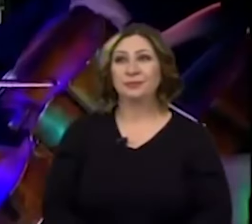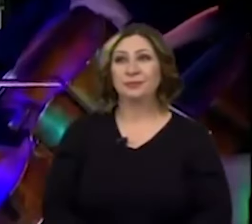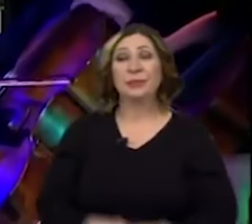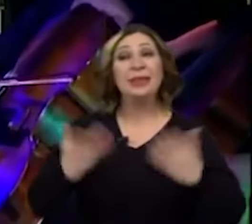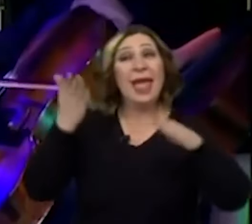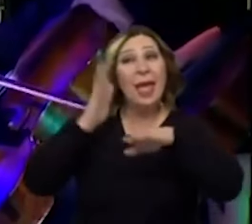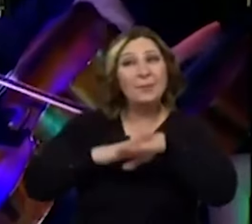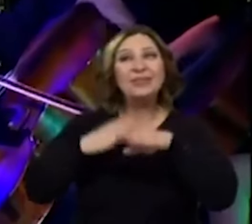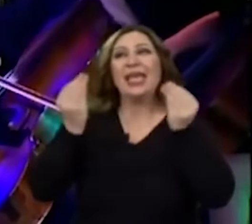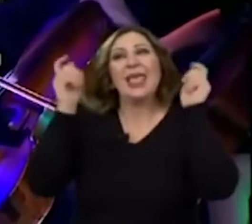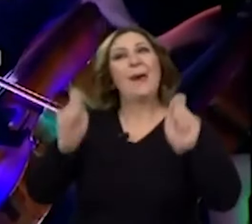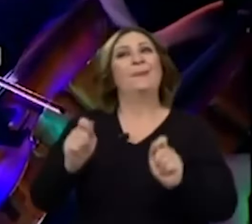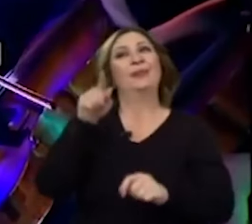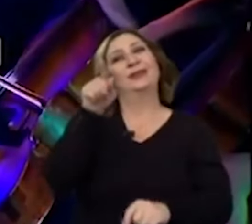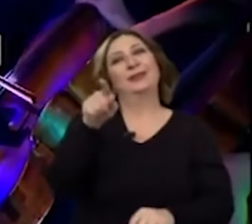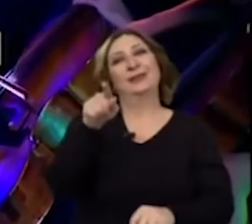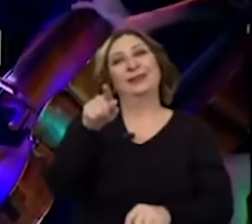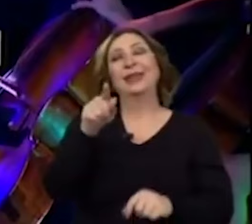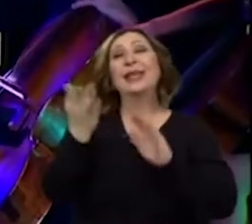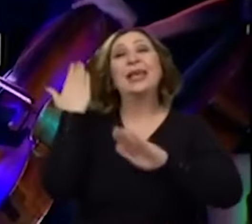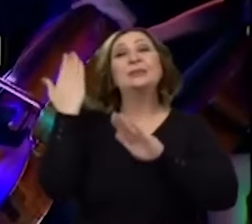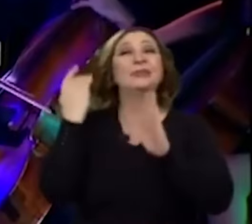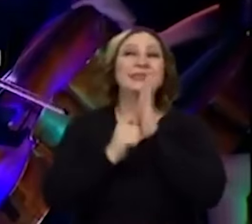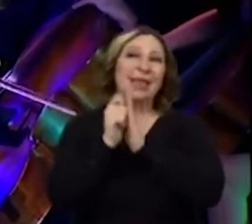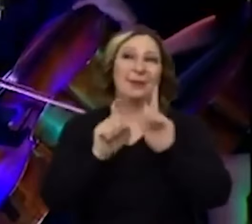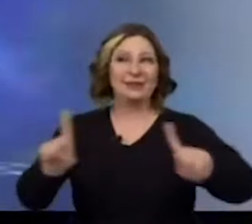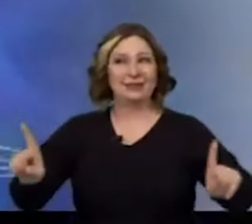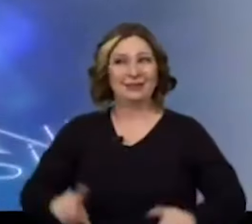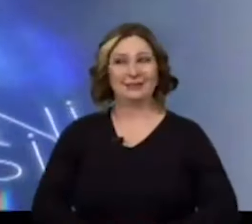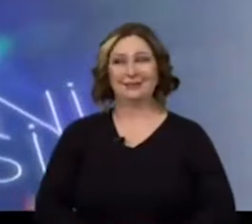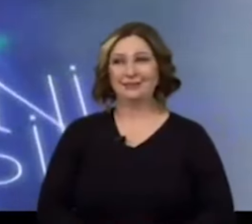Ne yaptıysan iyi ki yaptın Gökçe Bahadır. Geçmişini silemezsin.